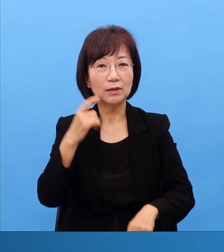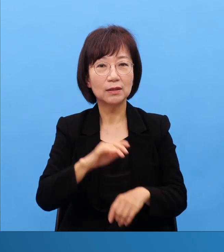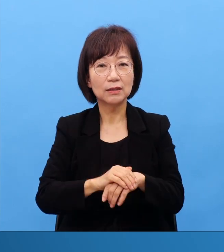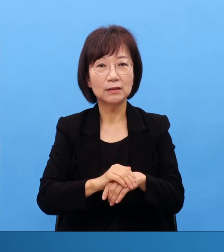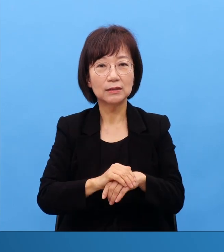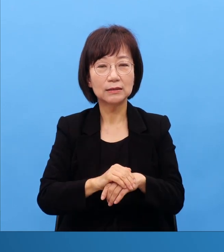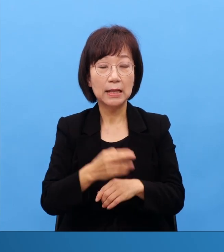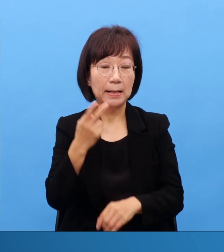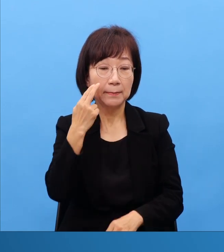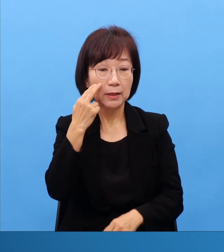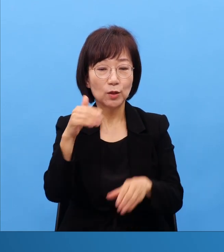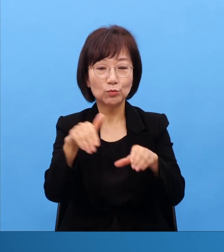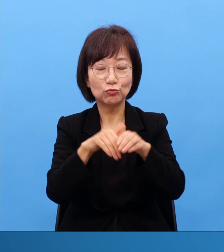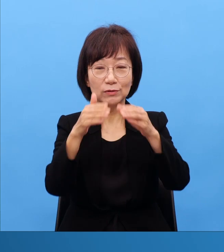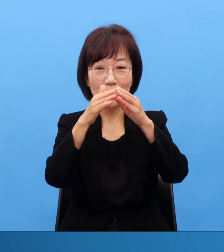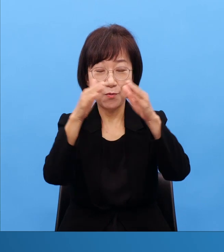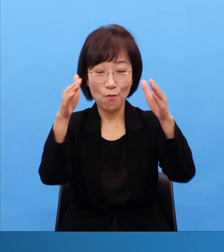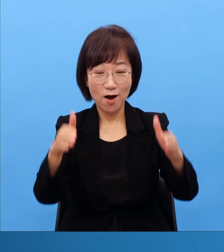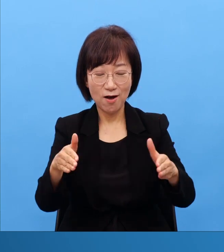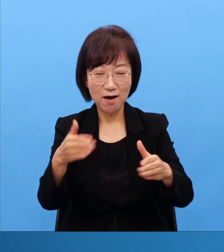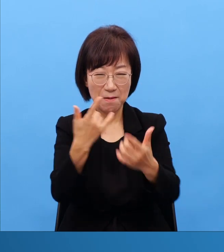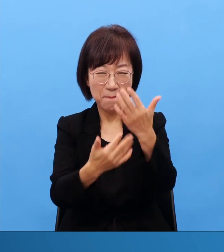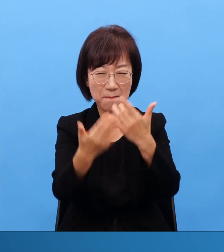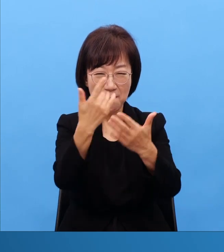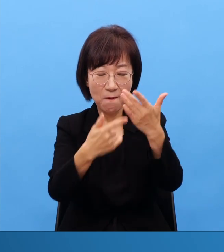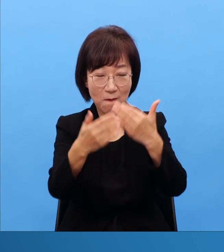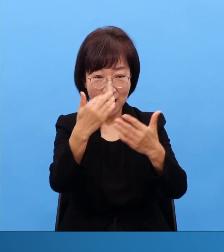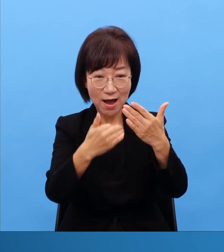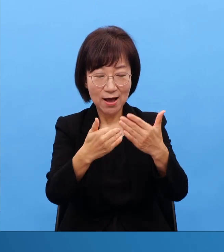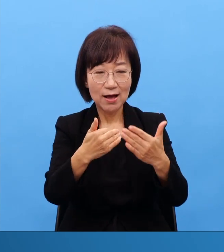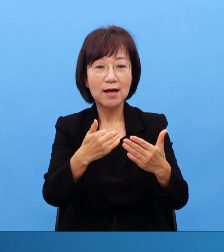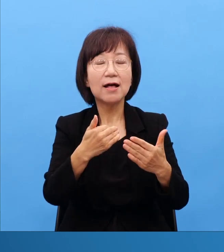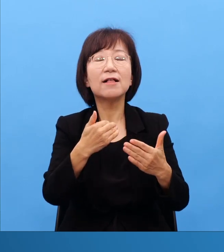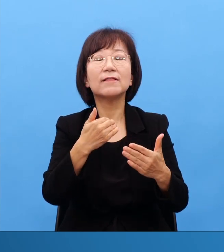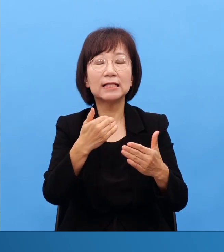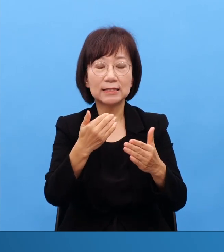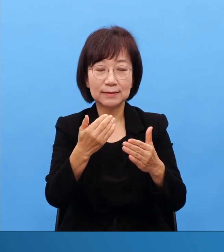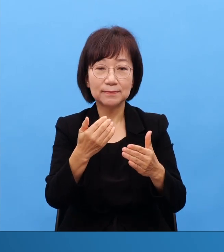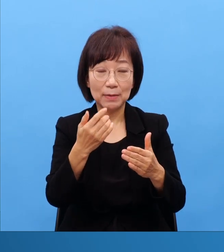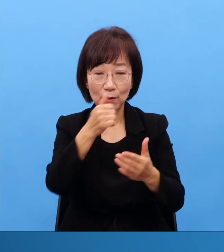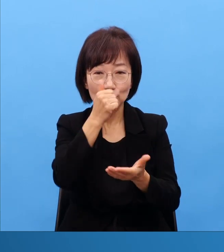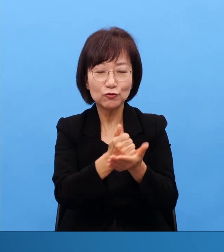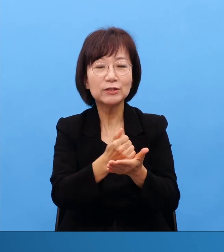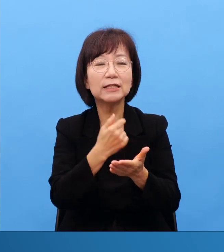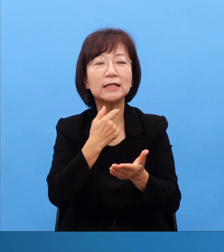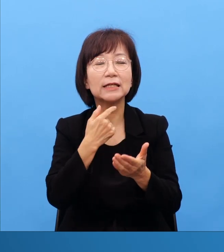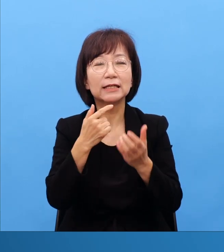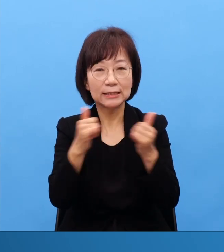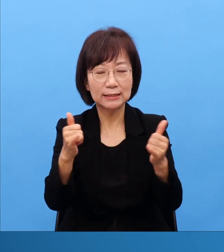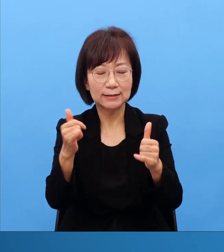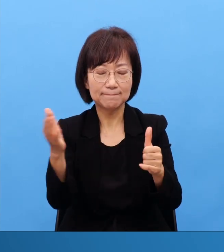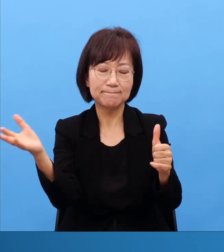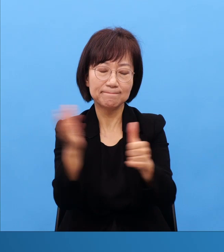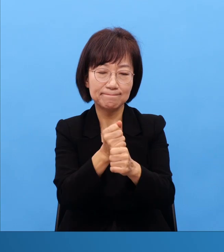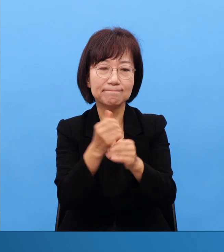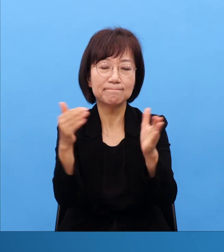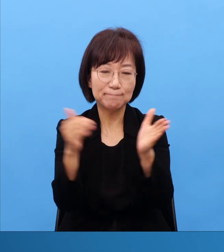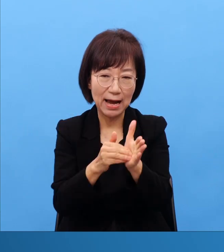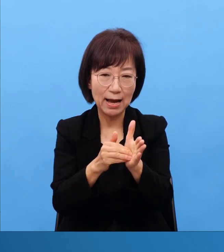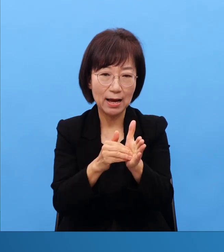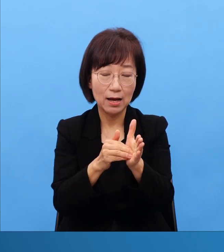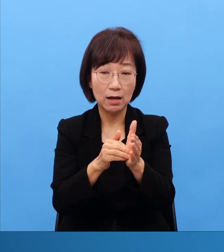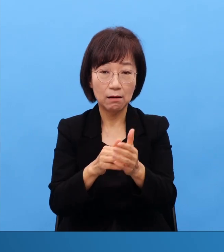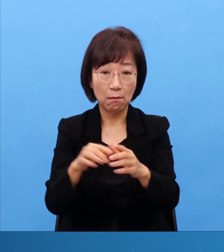방화한 범인이 잡혔다. That the authorities had captured the arsonist. 사람이 잠시지만은 그 오해를 받는 것도